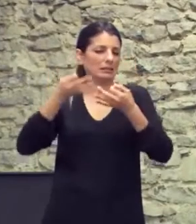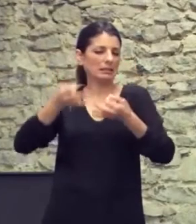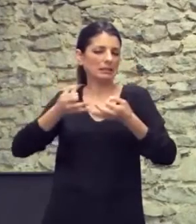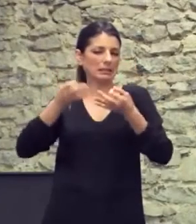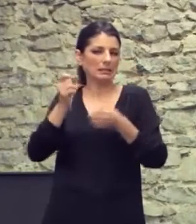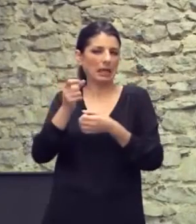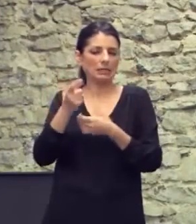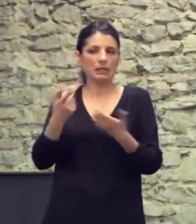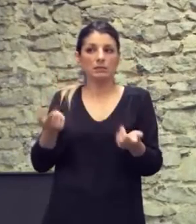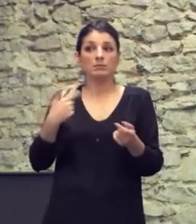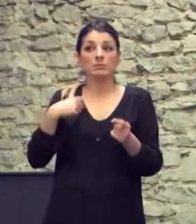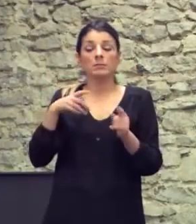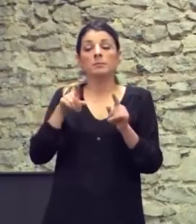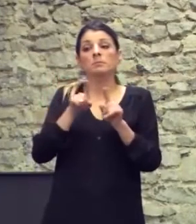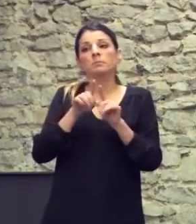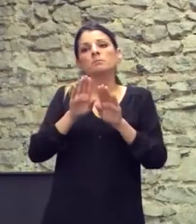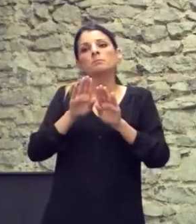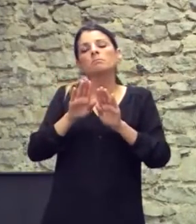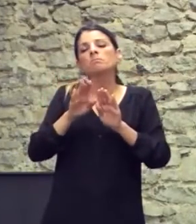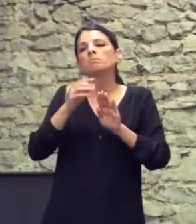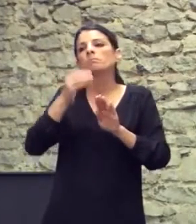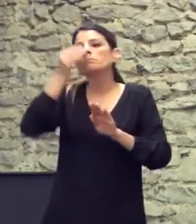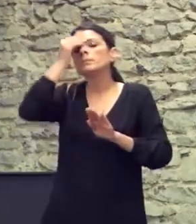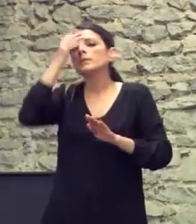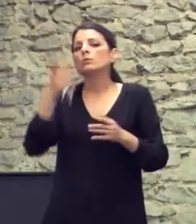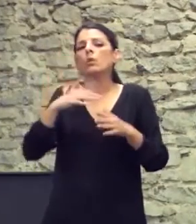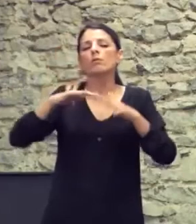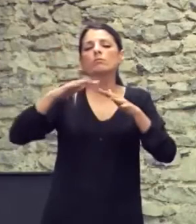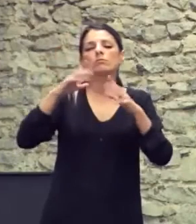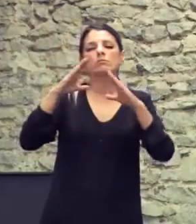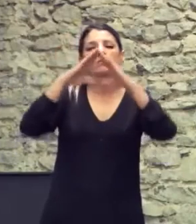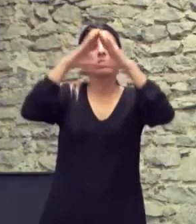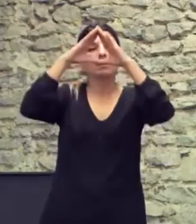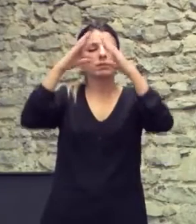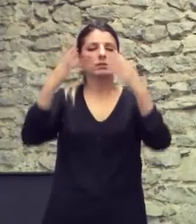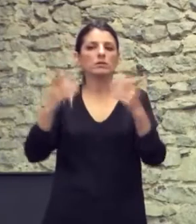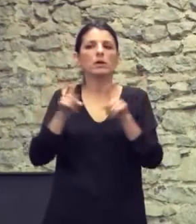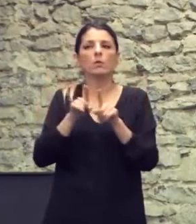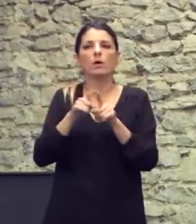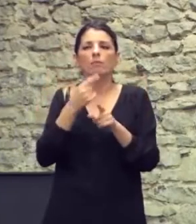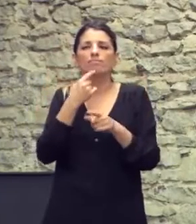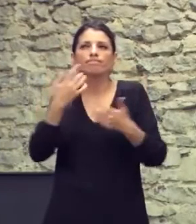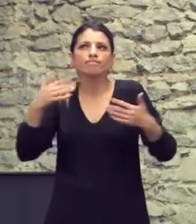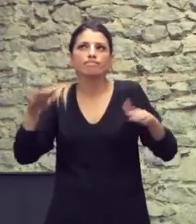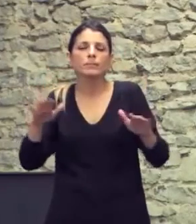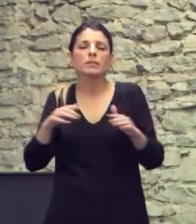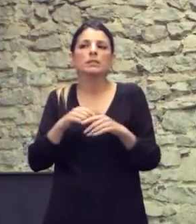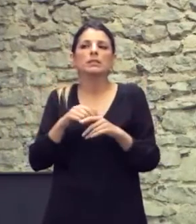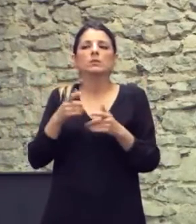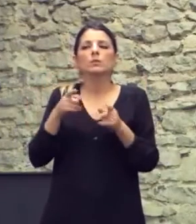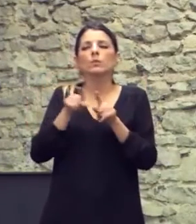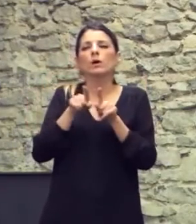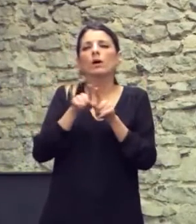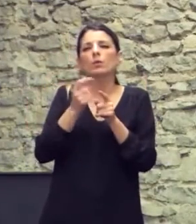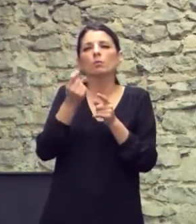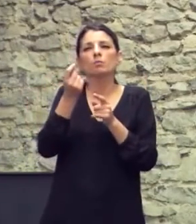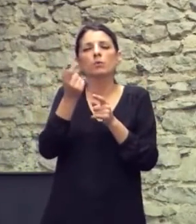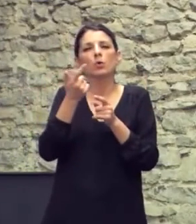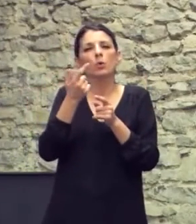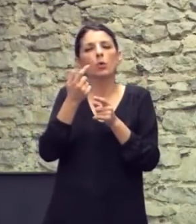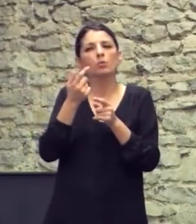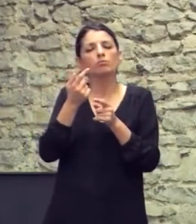Hortik haratago uste dut mugimendu feministak esango nuke oroar neiko ondo